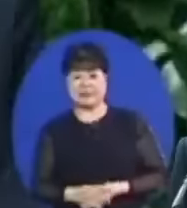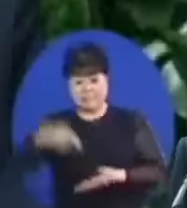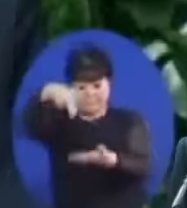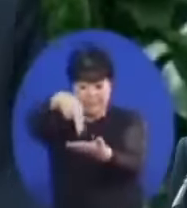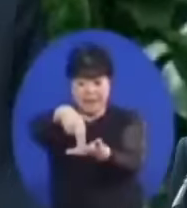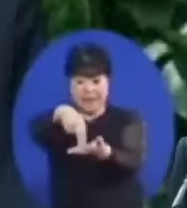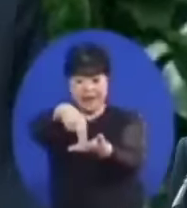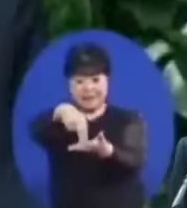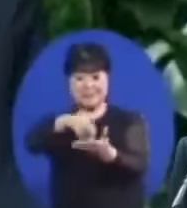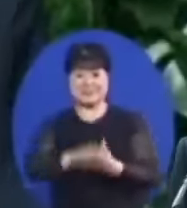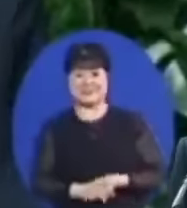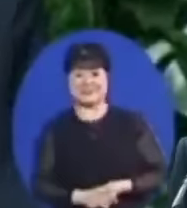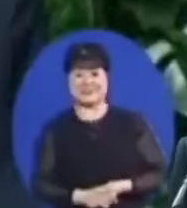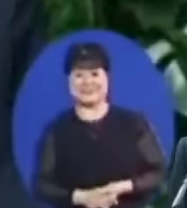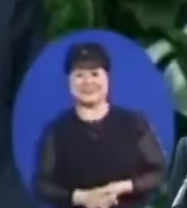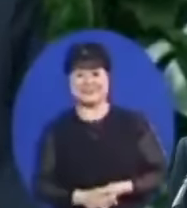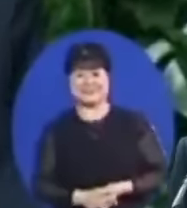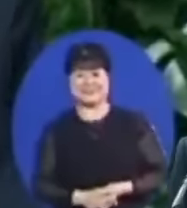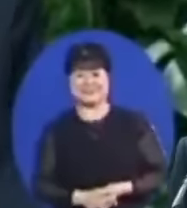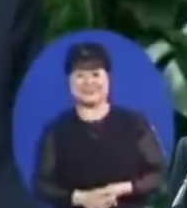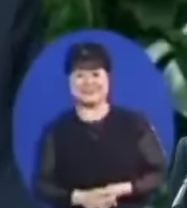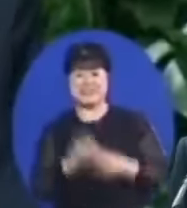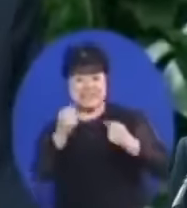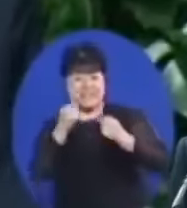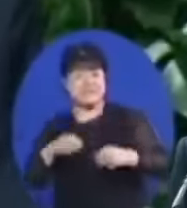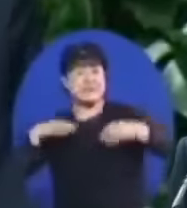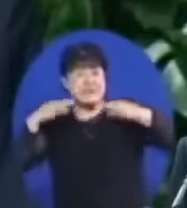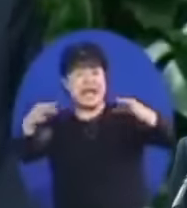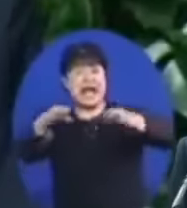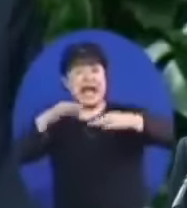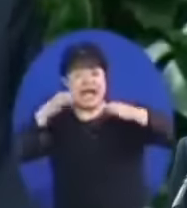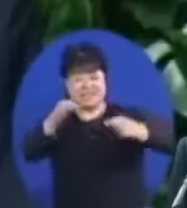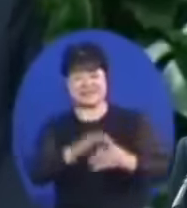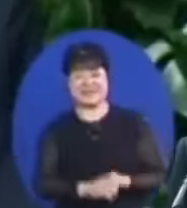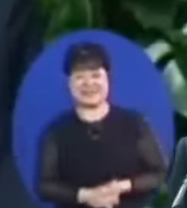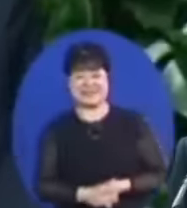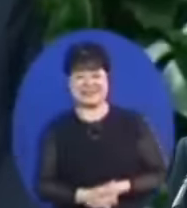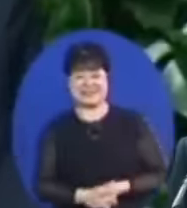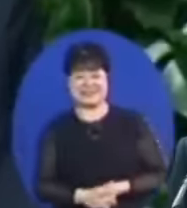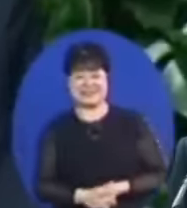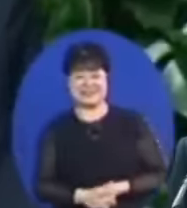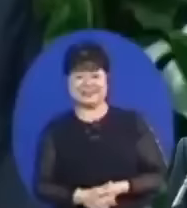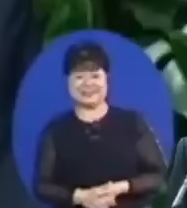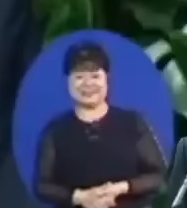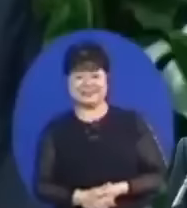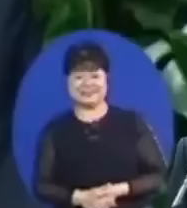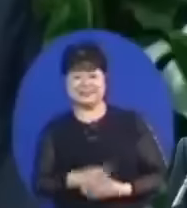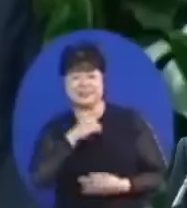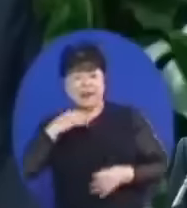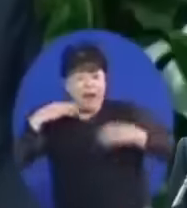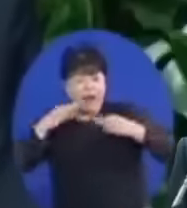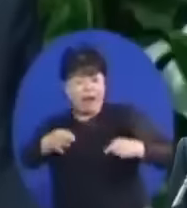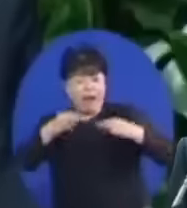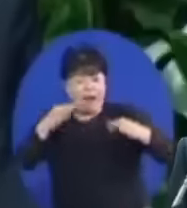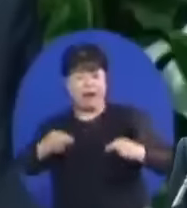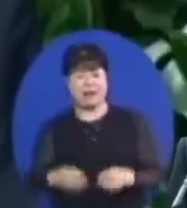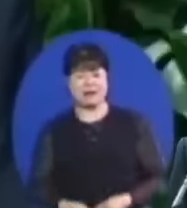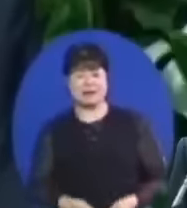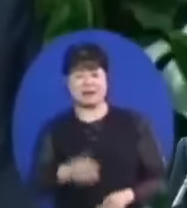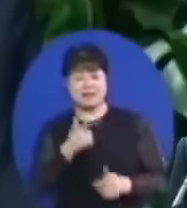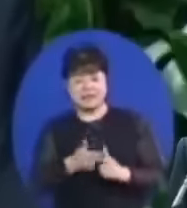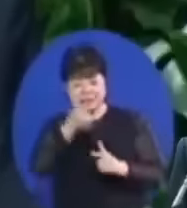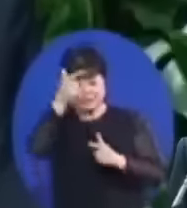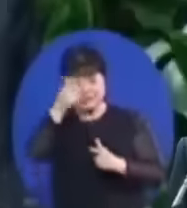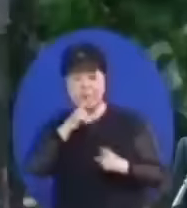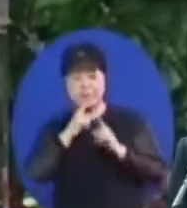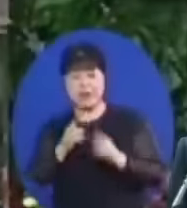일어나서 온 힘을 다하여 고함을 치셨습니다. 절대절명의 부르짖는 것입니다. 나사렛